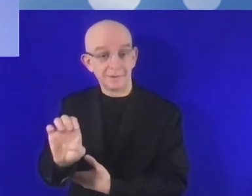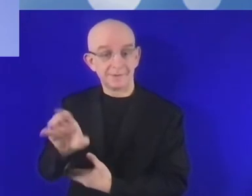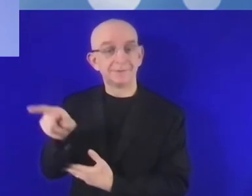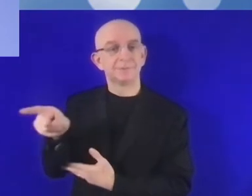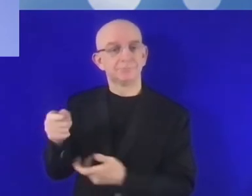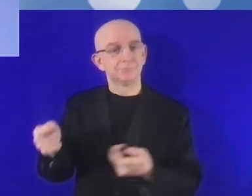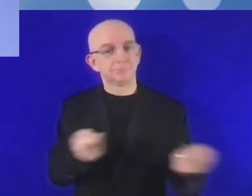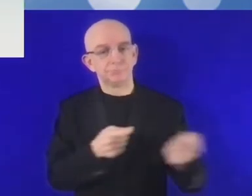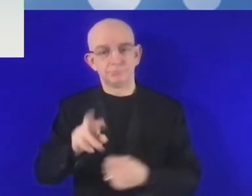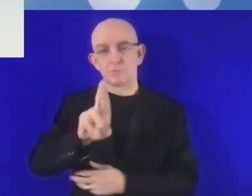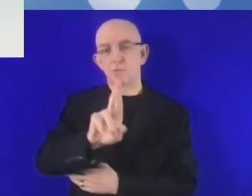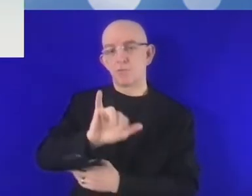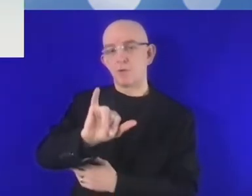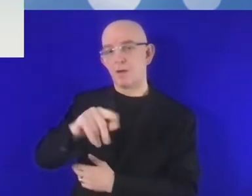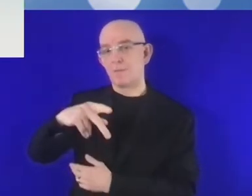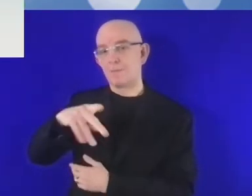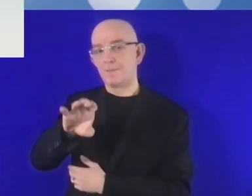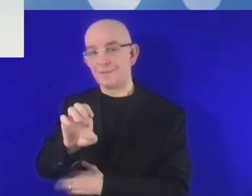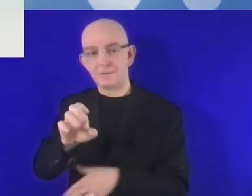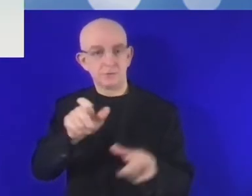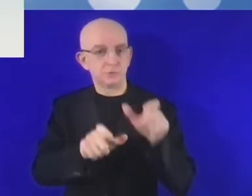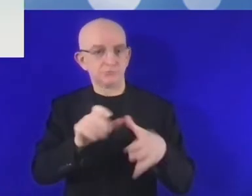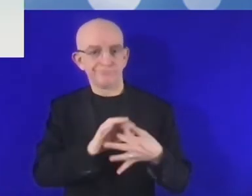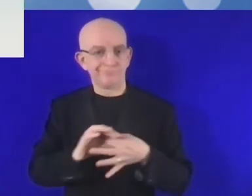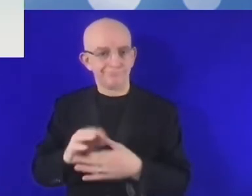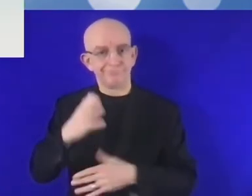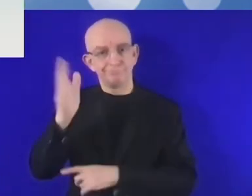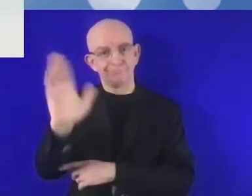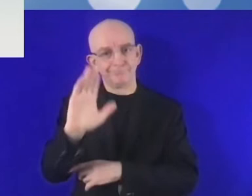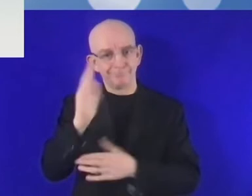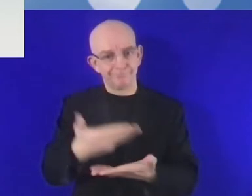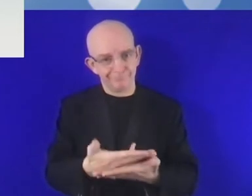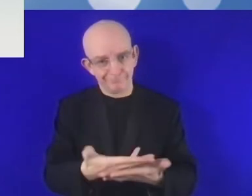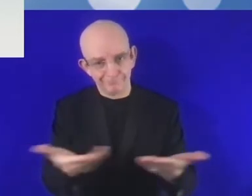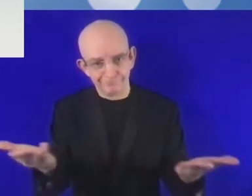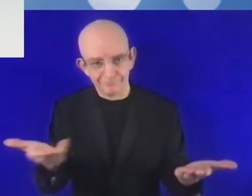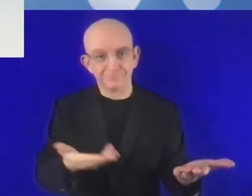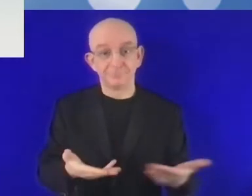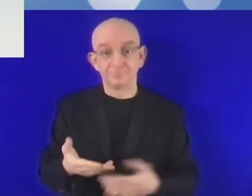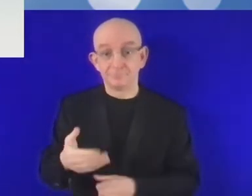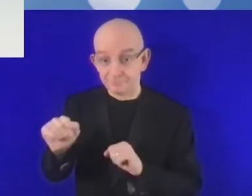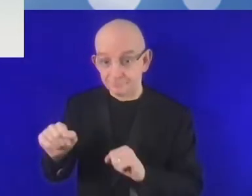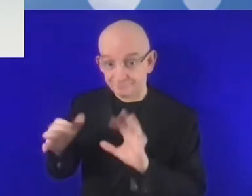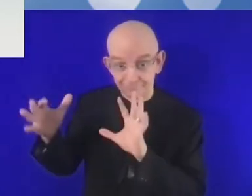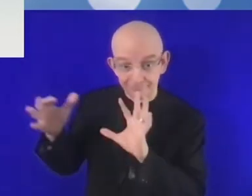رئيسة منظمة فايب. هل تسمعيننا؟